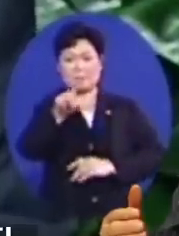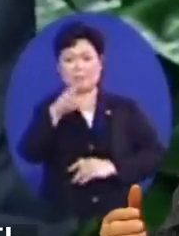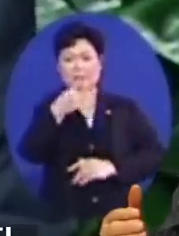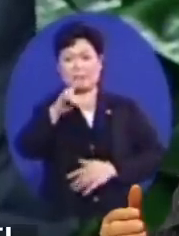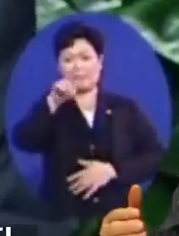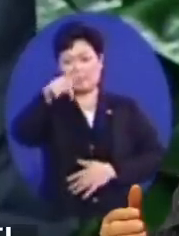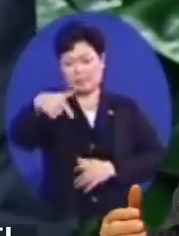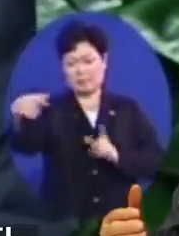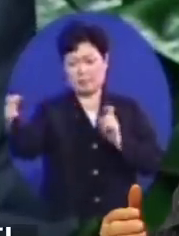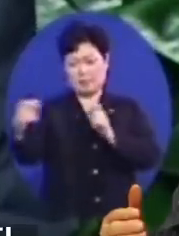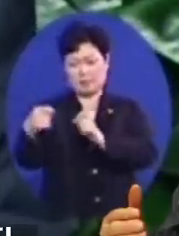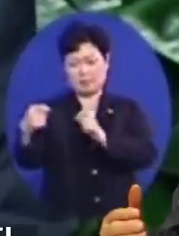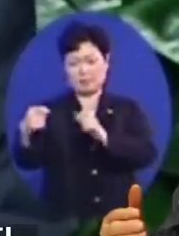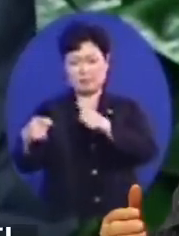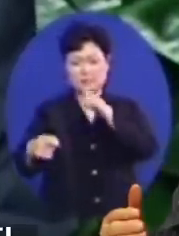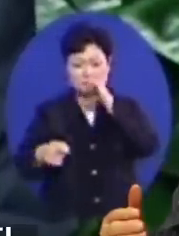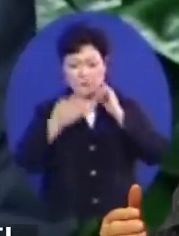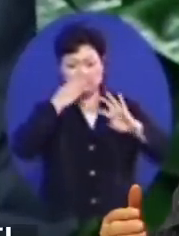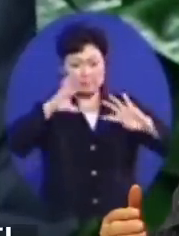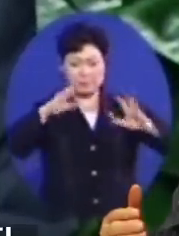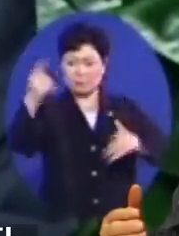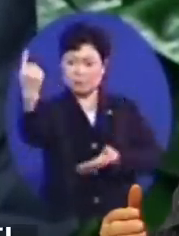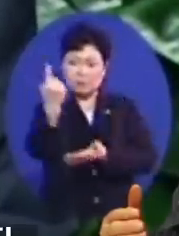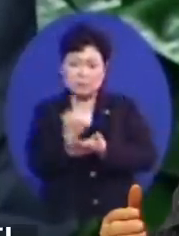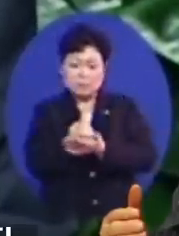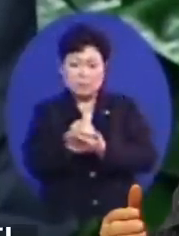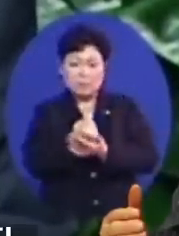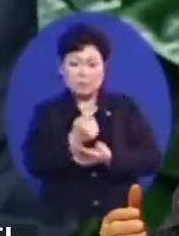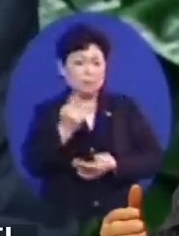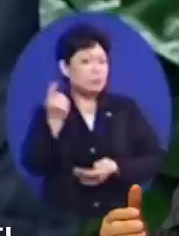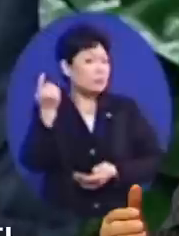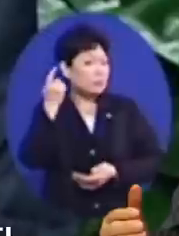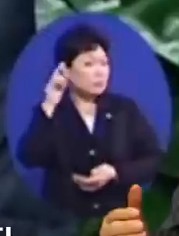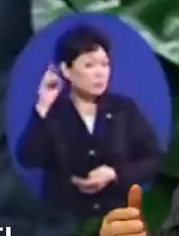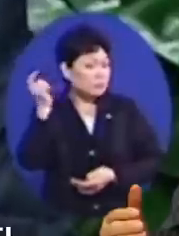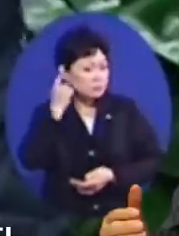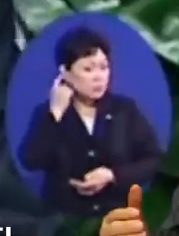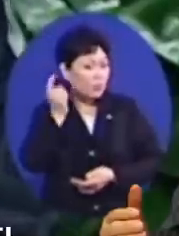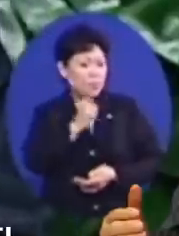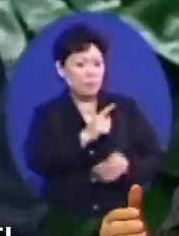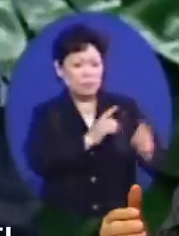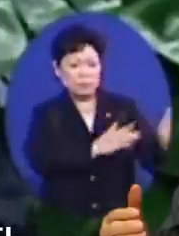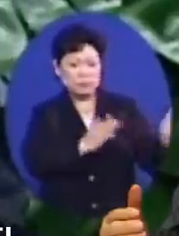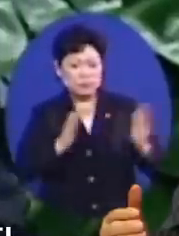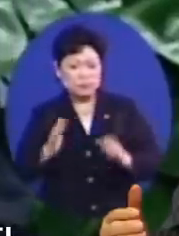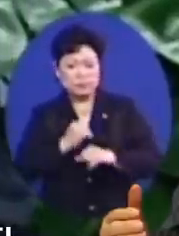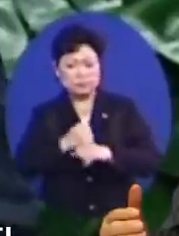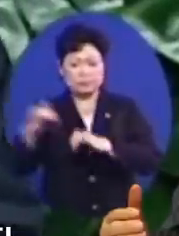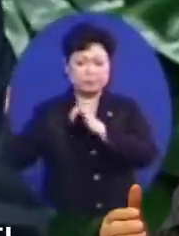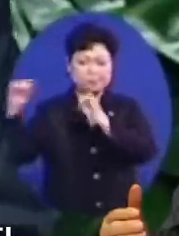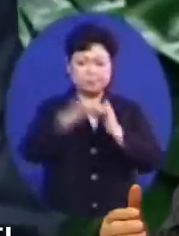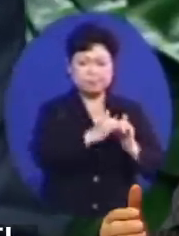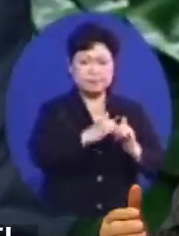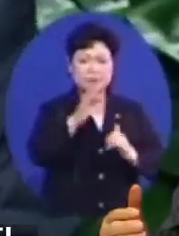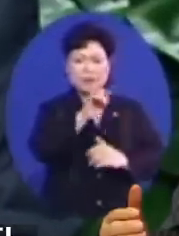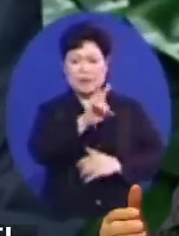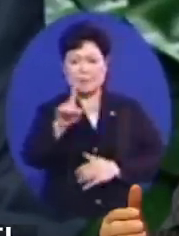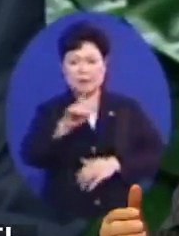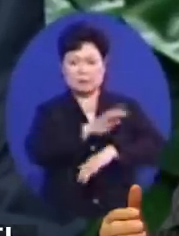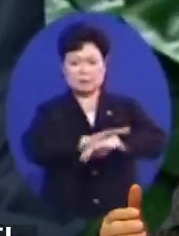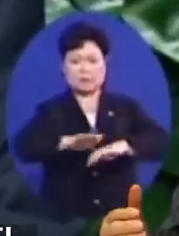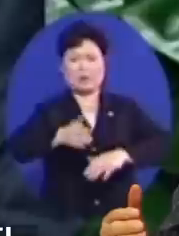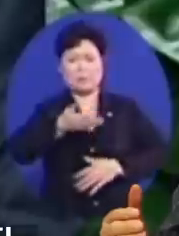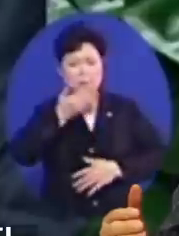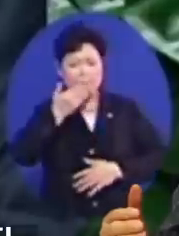있다가 이스라엘에 오는 것을 듣고 무장을 하고 기다리다가 공격해 왔습니다. 아말렉은 잘 먹고